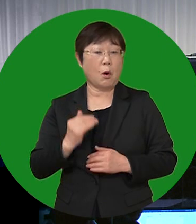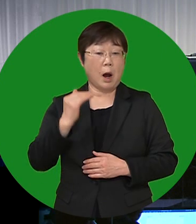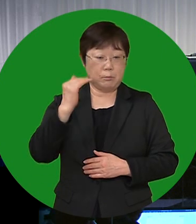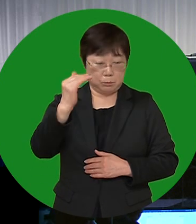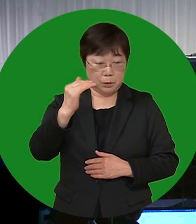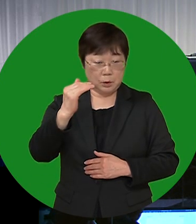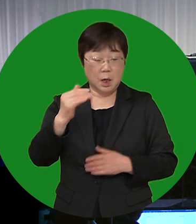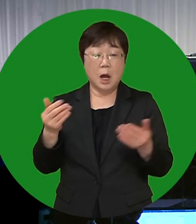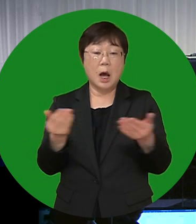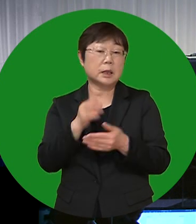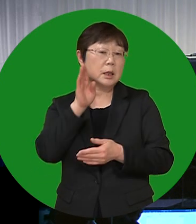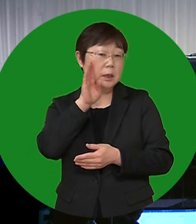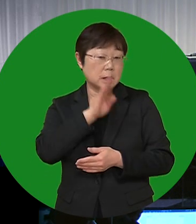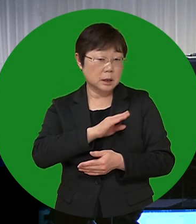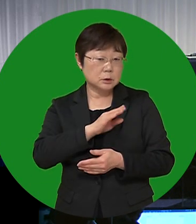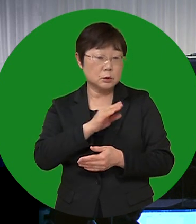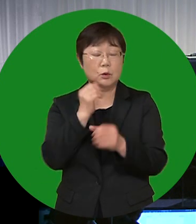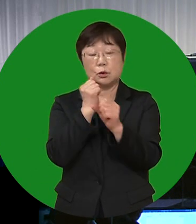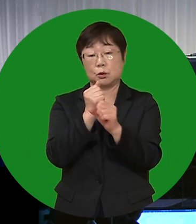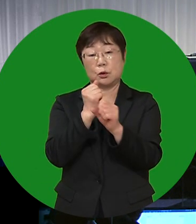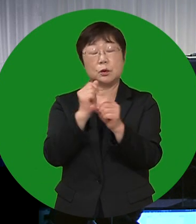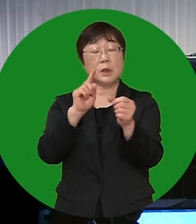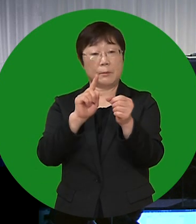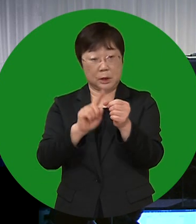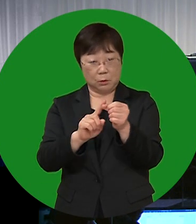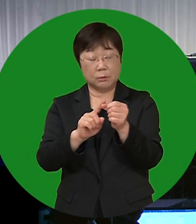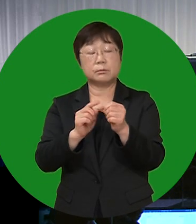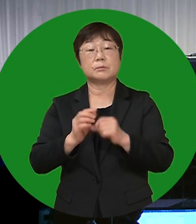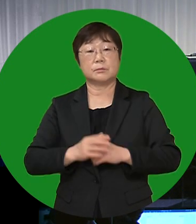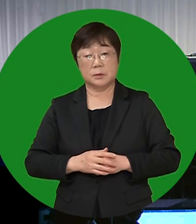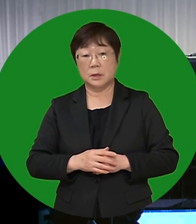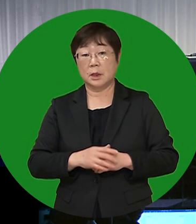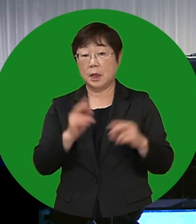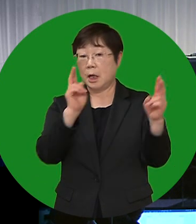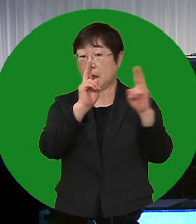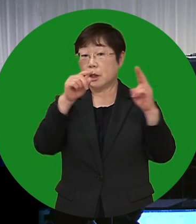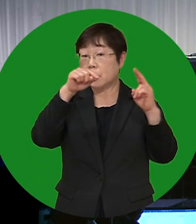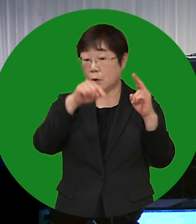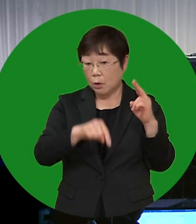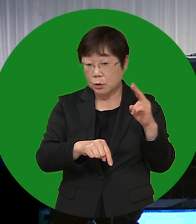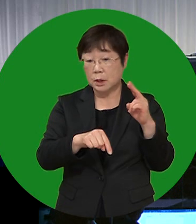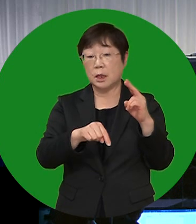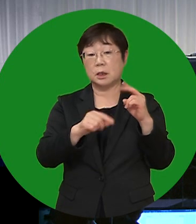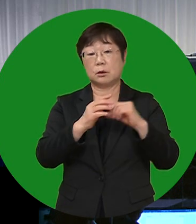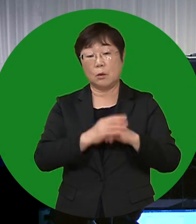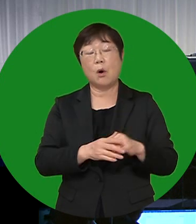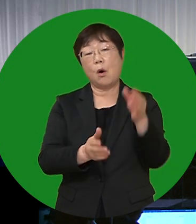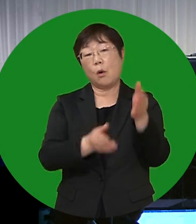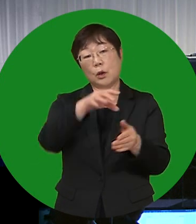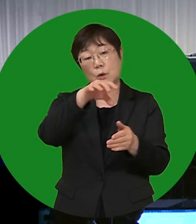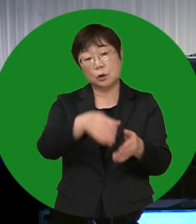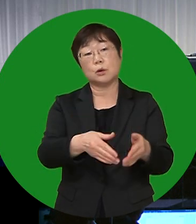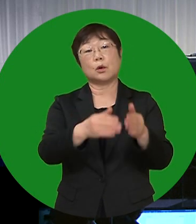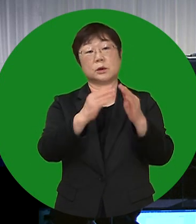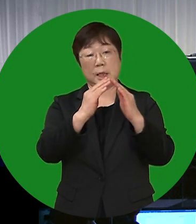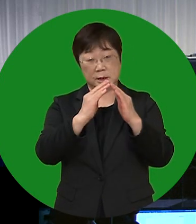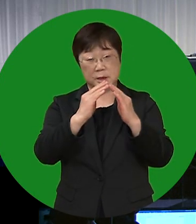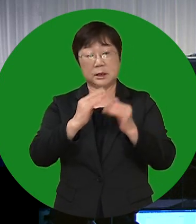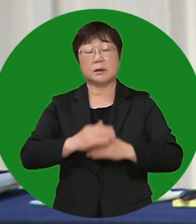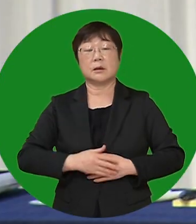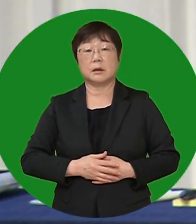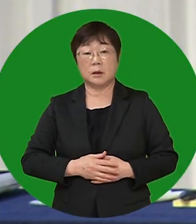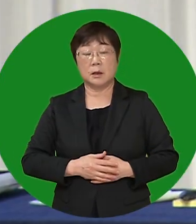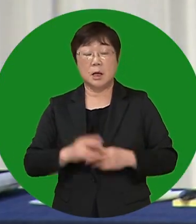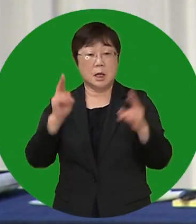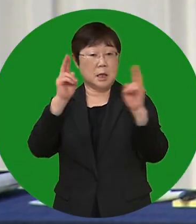アップ働きやすさを作るための気にはを主導型保育所の設置